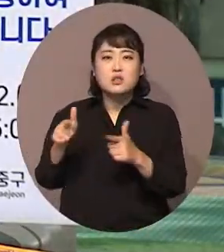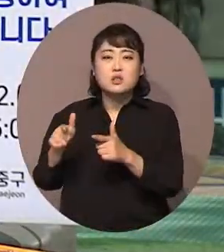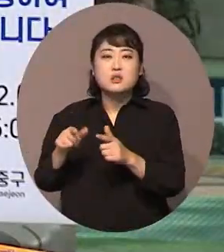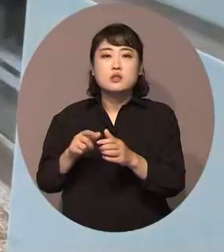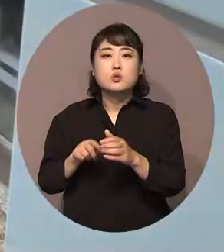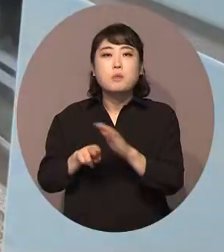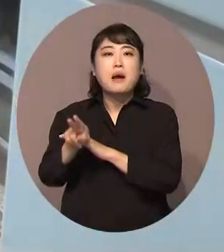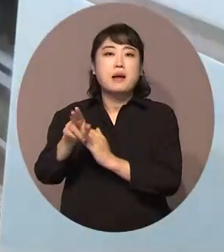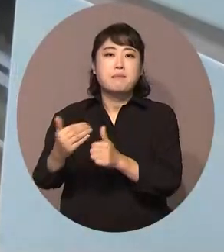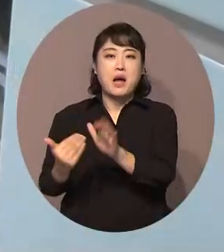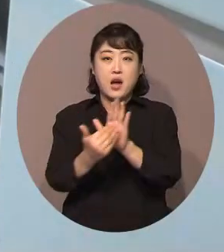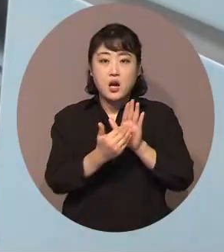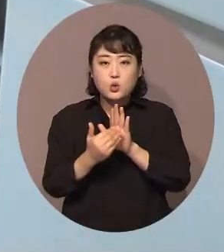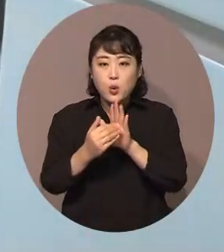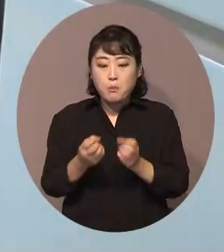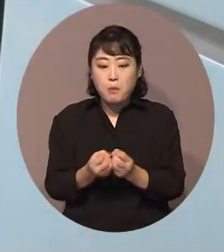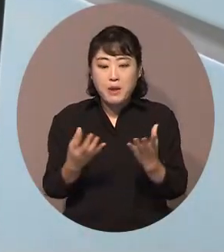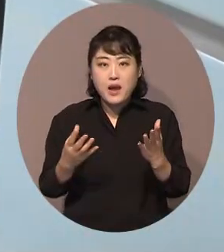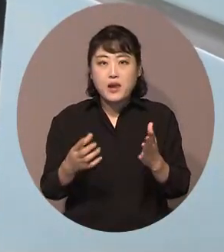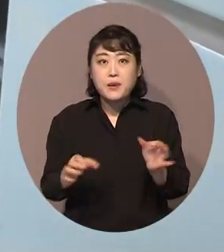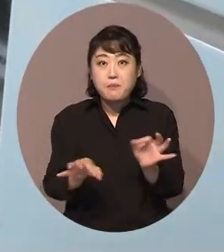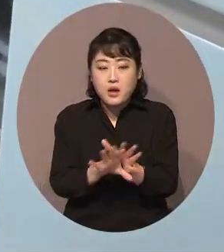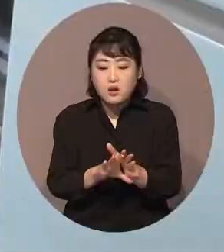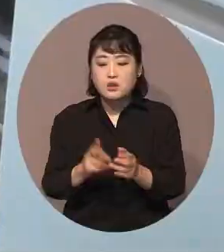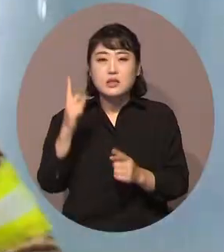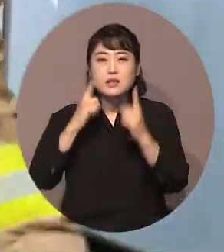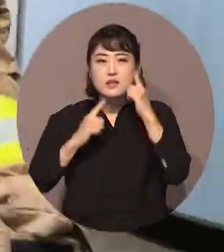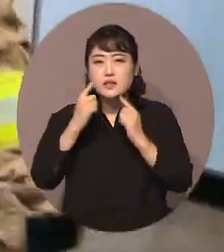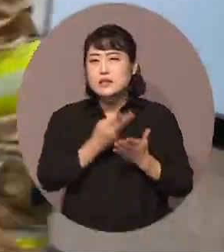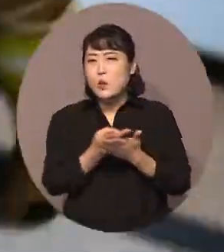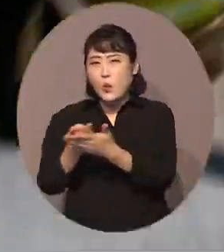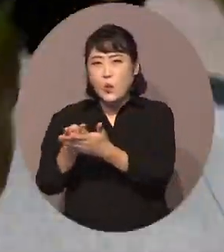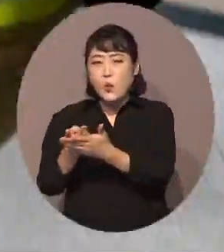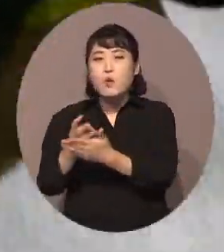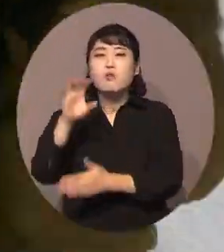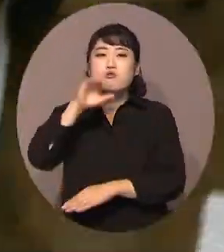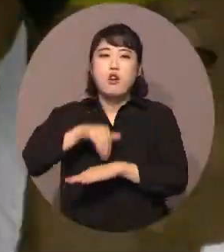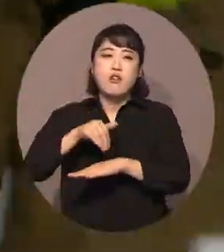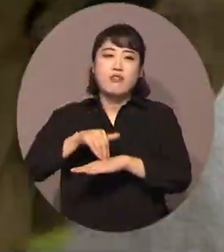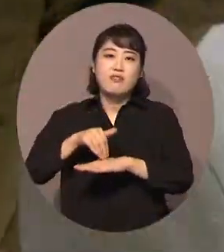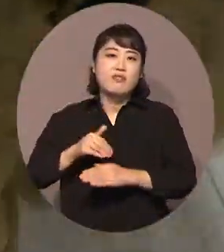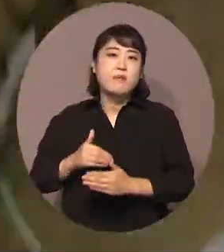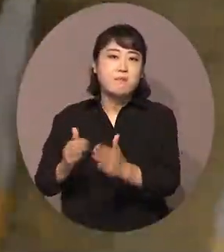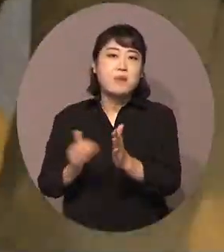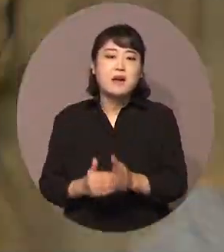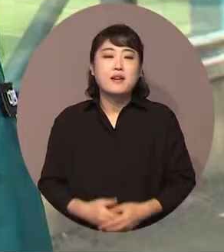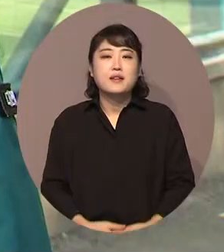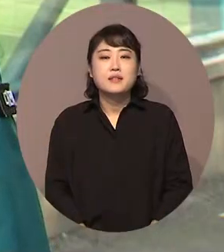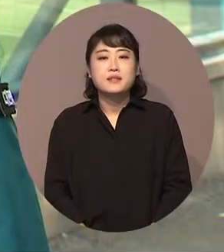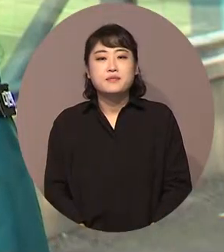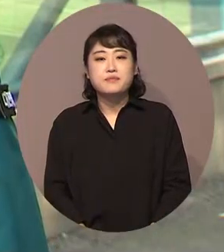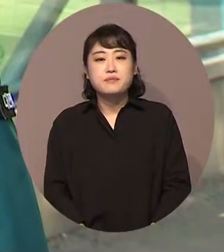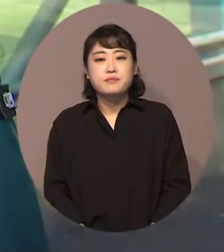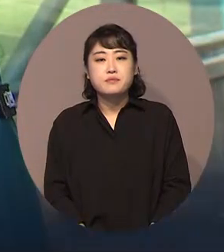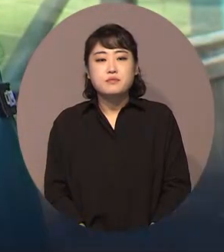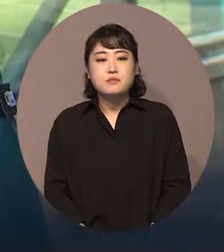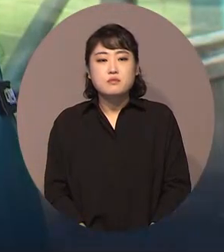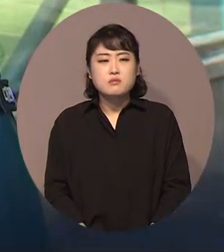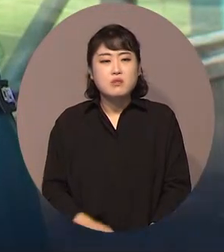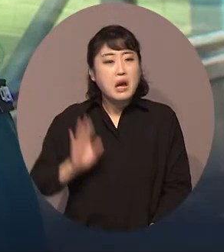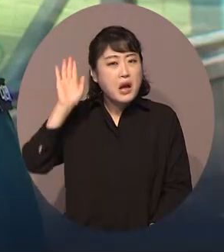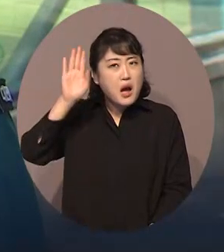도주를 막고 폭발물 제거와 부상자 이송도 신속하게 진행합니다. 앞으로